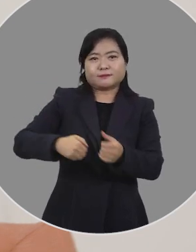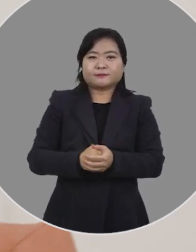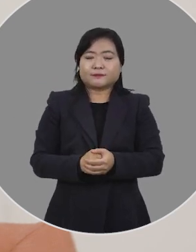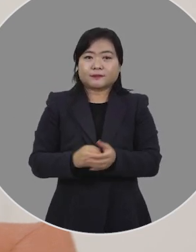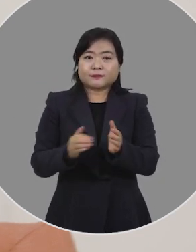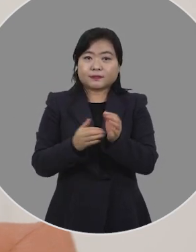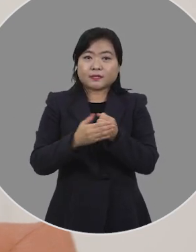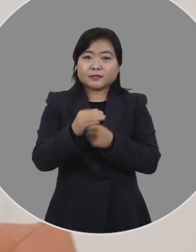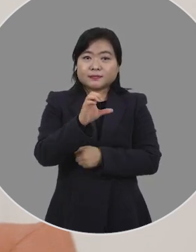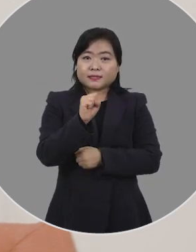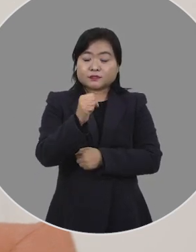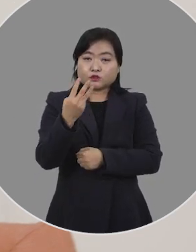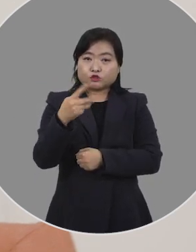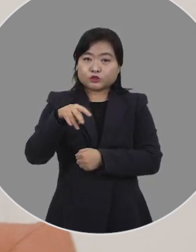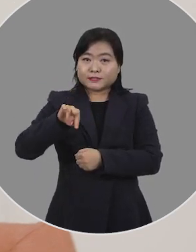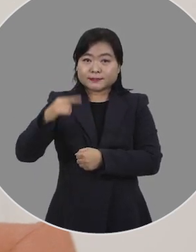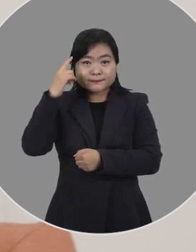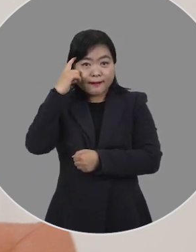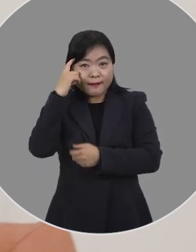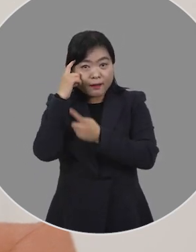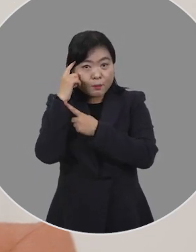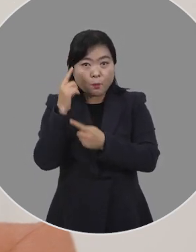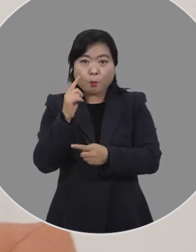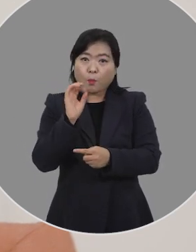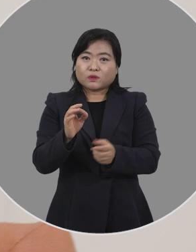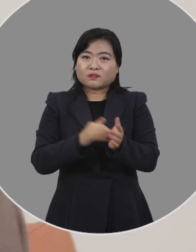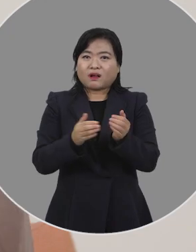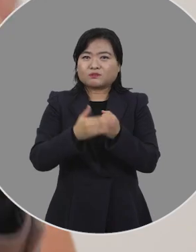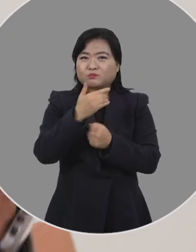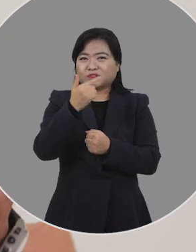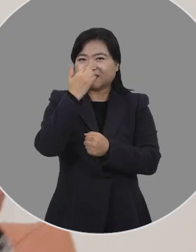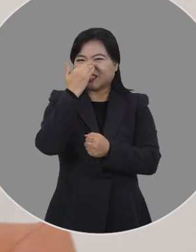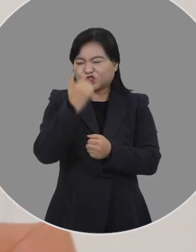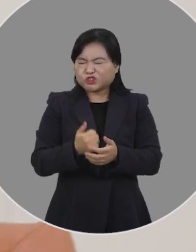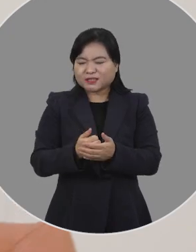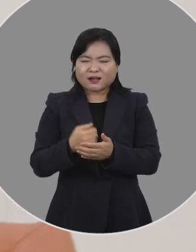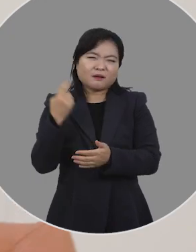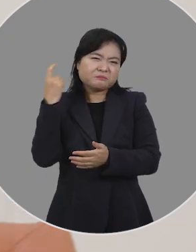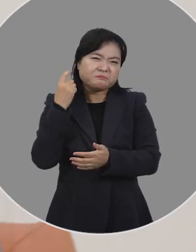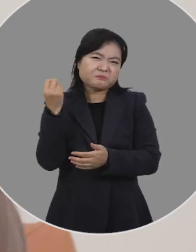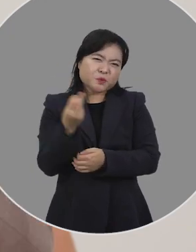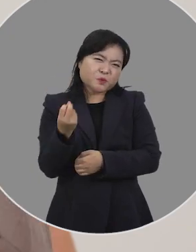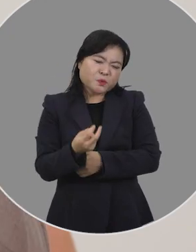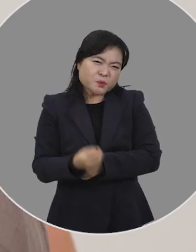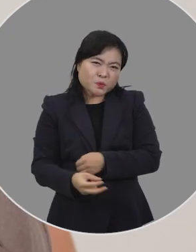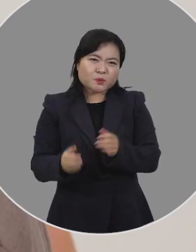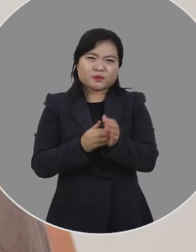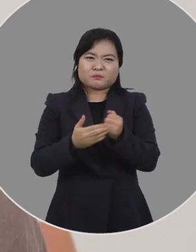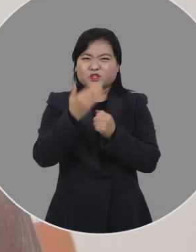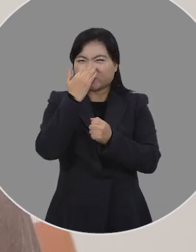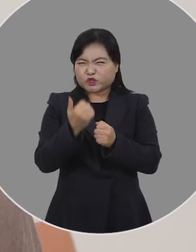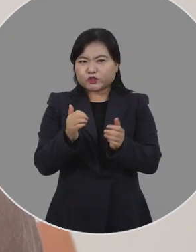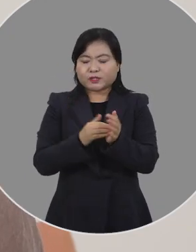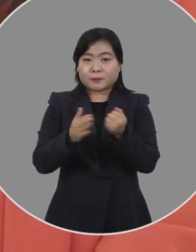근데 이 C.S. 루이스가 생각하니까 사실 너무 지루하잖아요. 그 많이 들었던 얘기니까. 그래서 이제 이걸 뒤집어요.